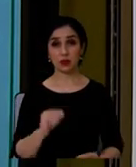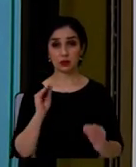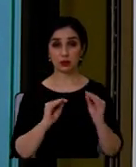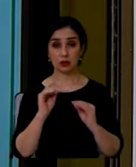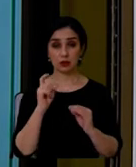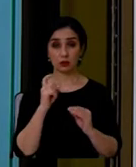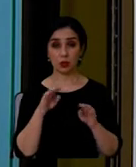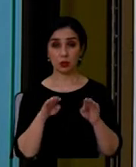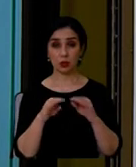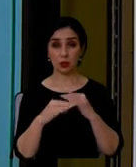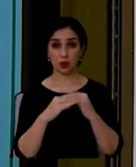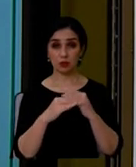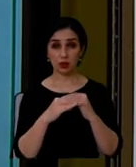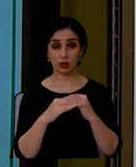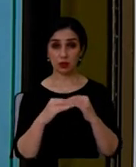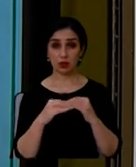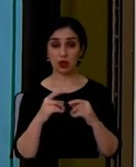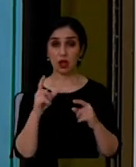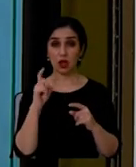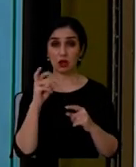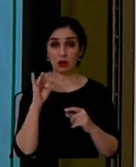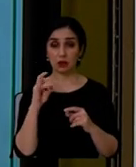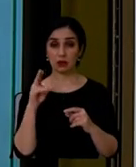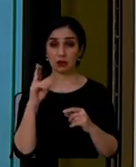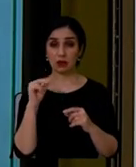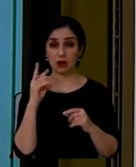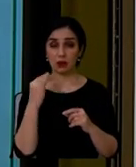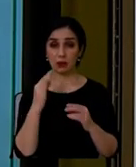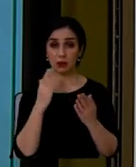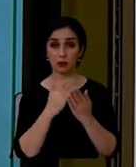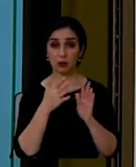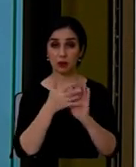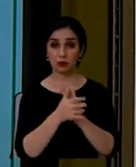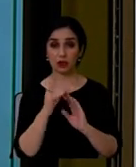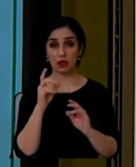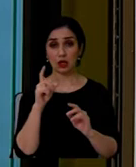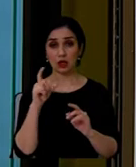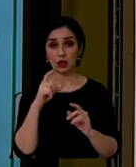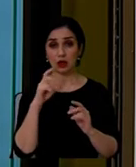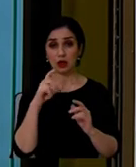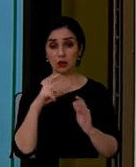Составляем химическое уравнение. Хлорид калия подвергаем электролизу.